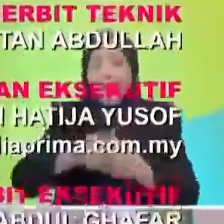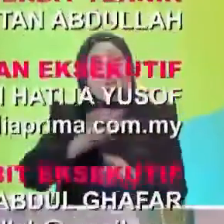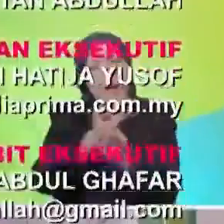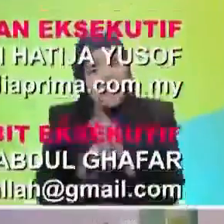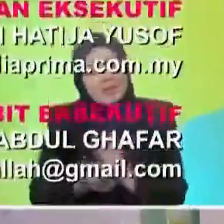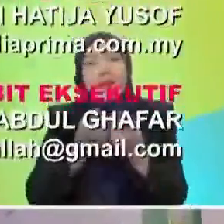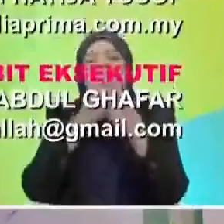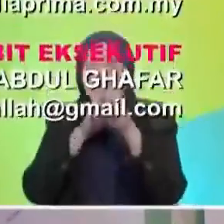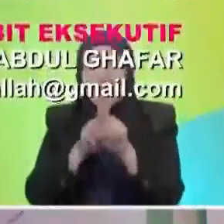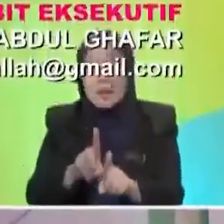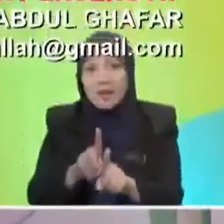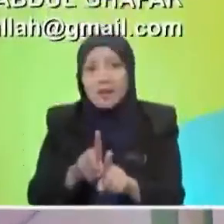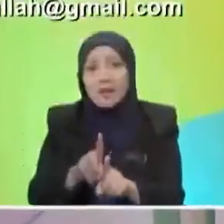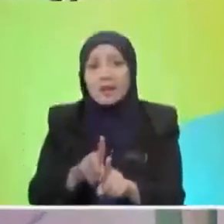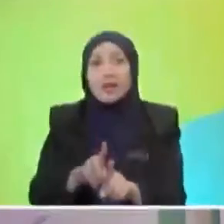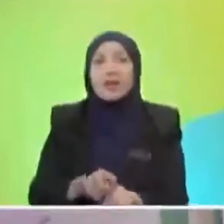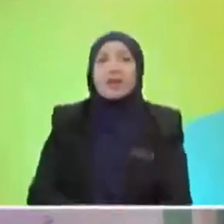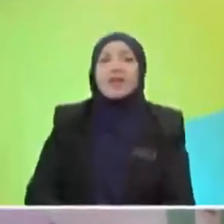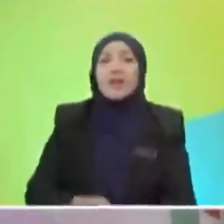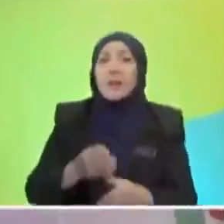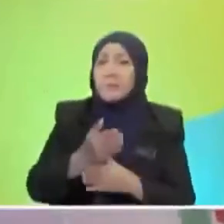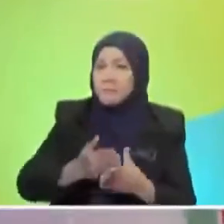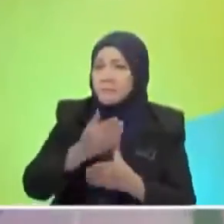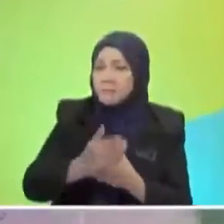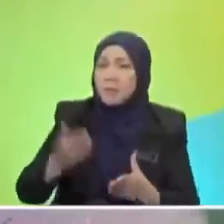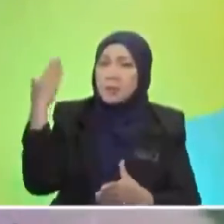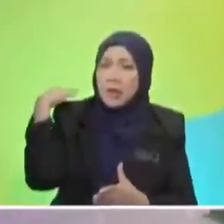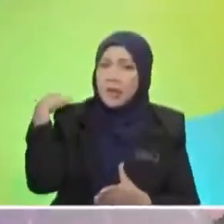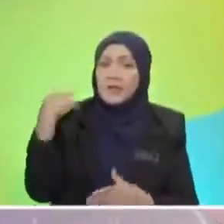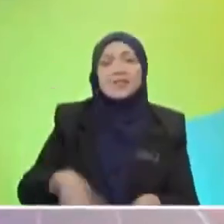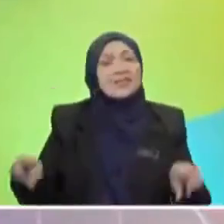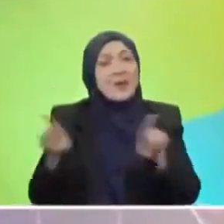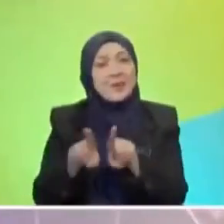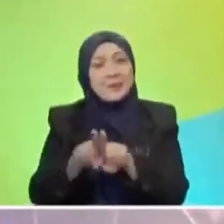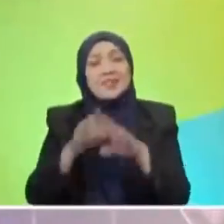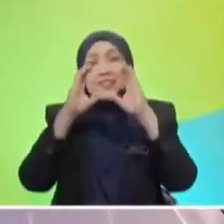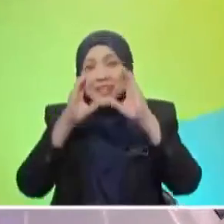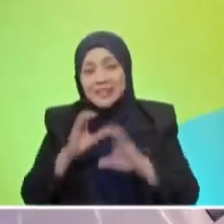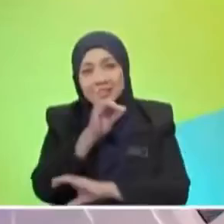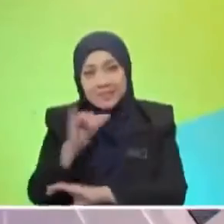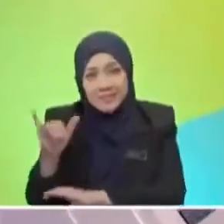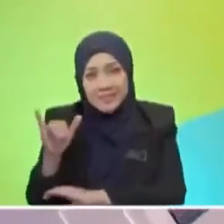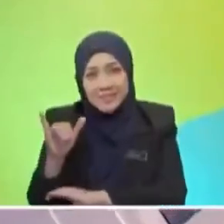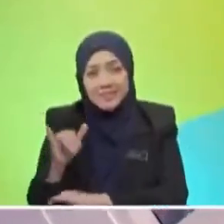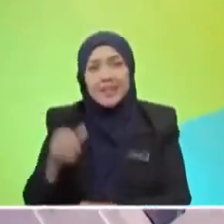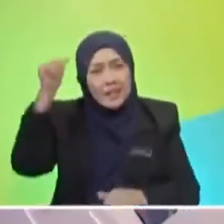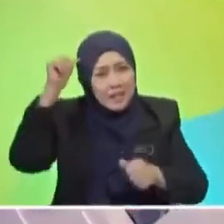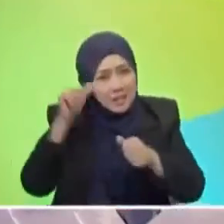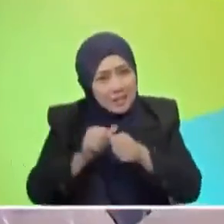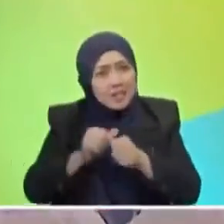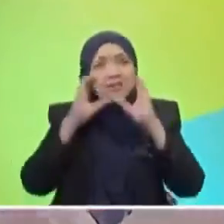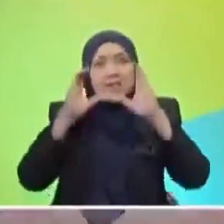gantikan jawapan. Jika potong belakang, sama caranya. Ingat